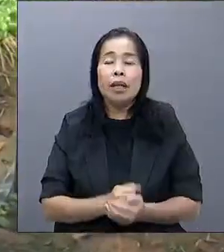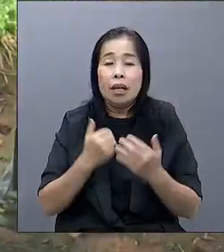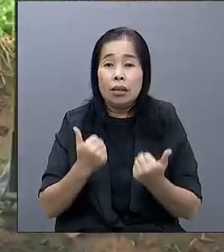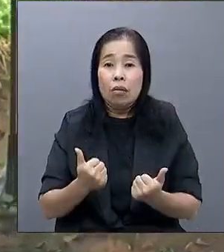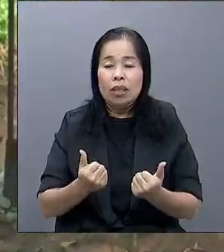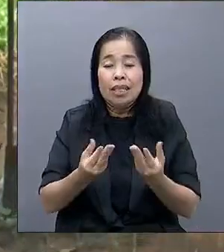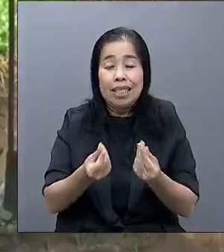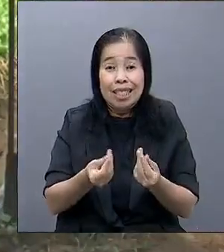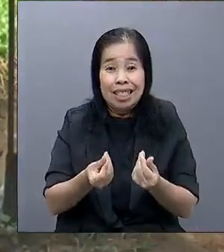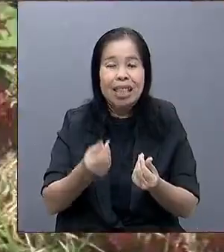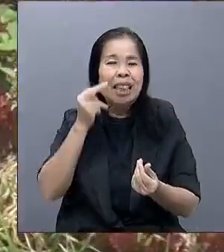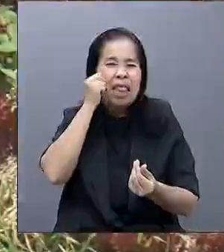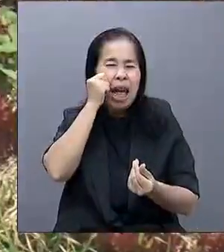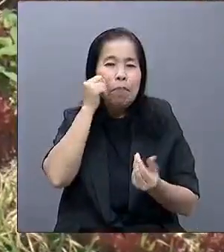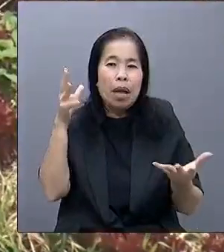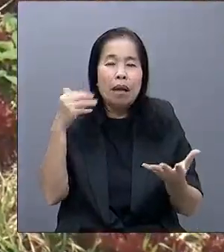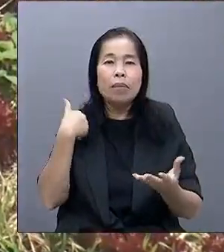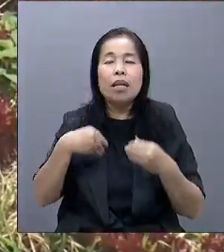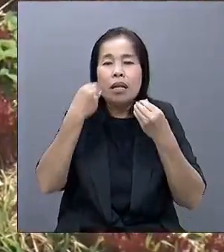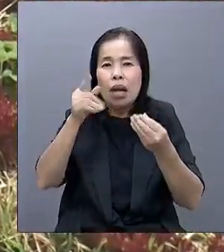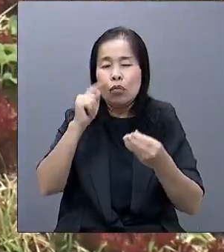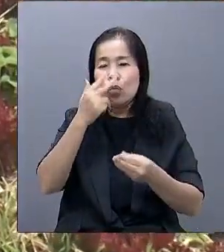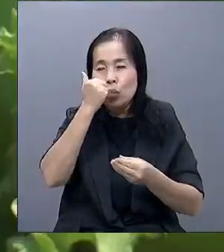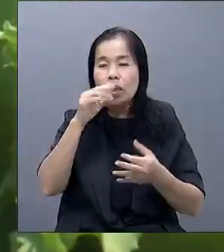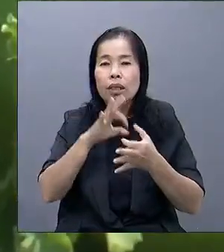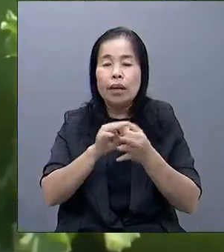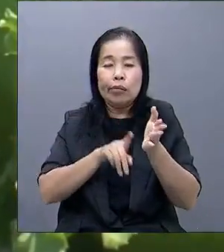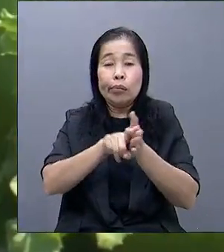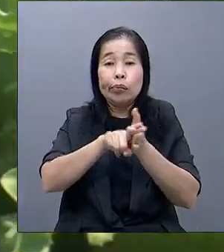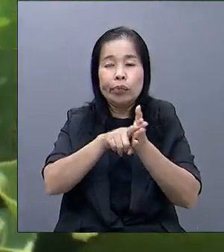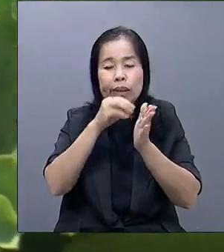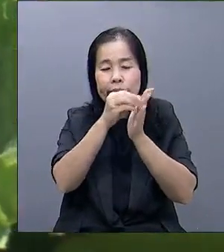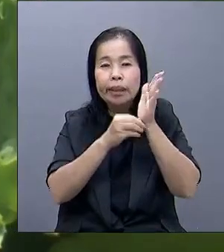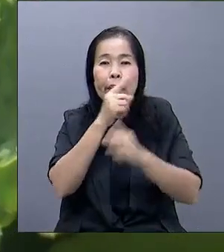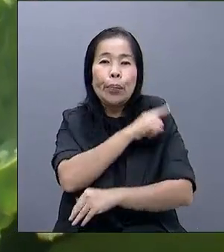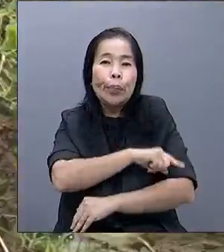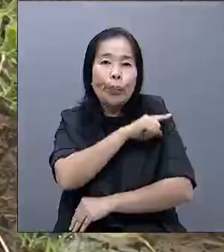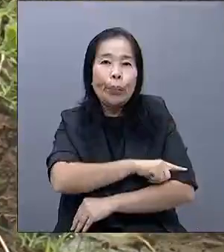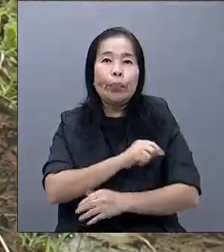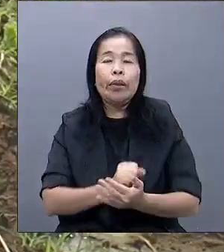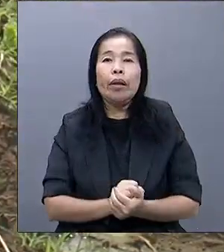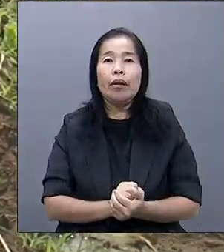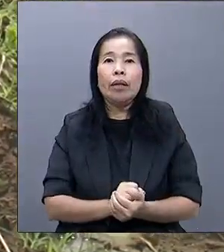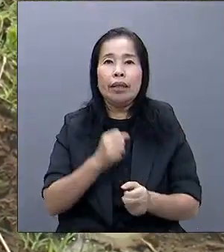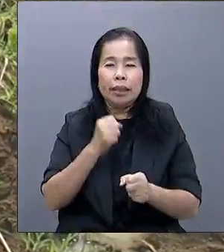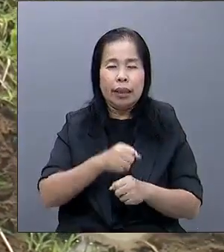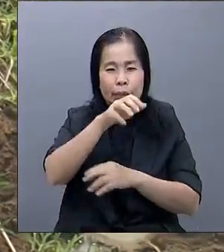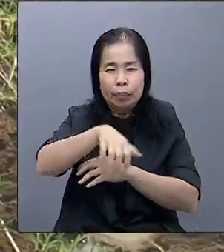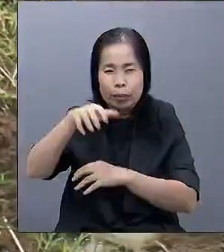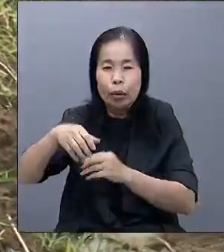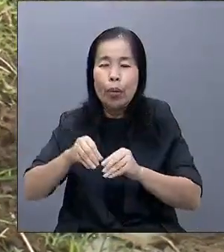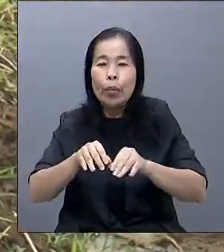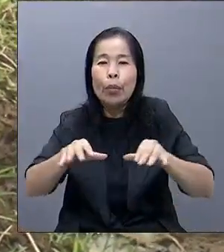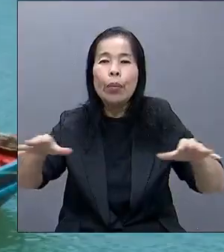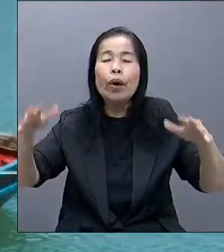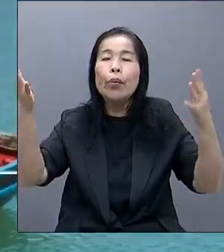ดินและอากาจะมความชื่นสูงค่ะของใหเกษ courtmacรหวงกระป่การการประบดองโรคที่เกิดจากเชษราและควรทำสวนให้โปรงอากาศไท